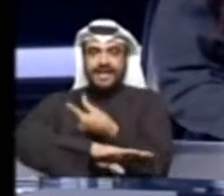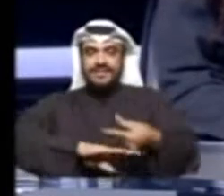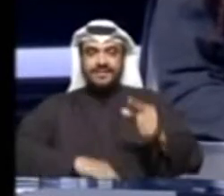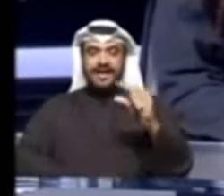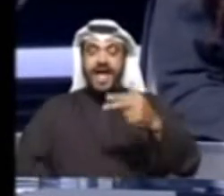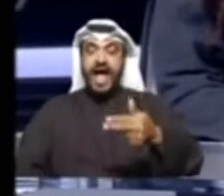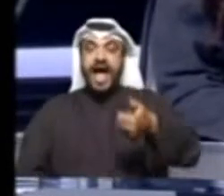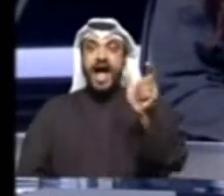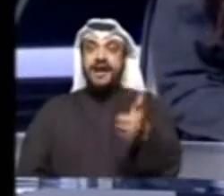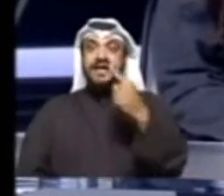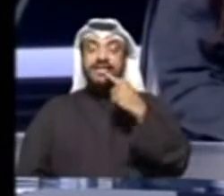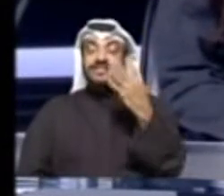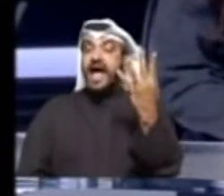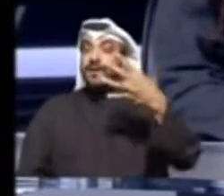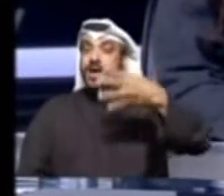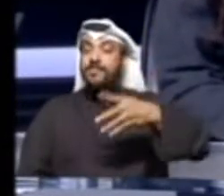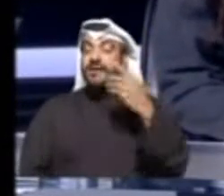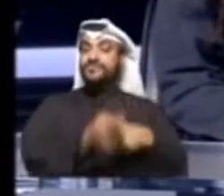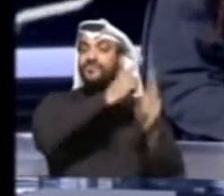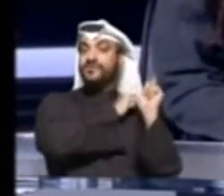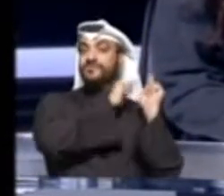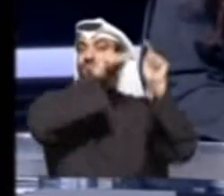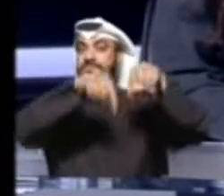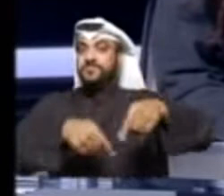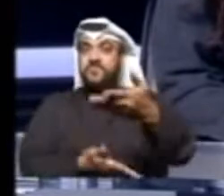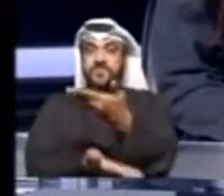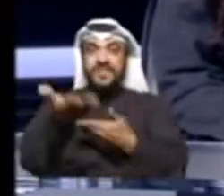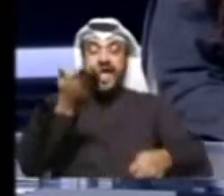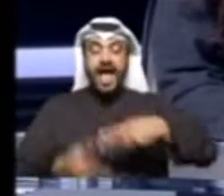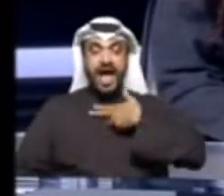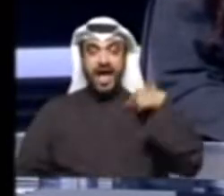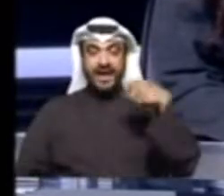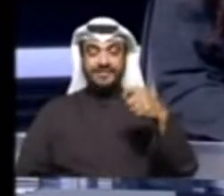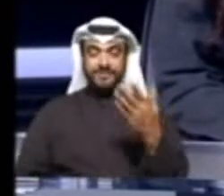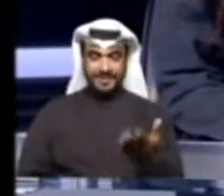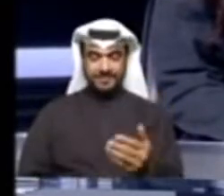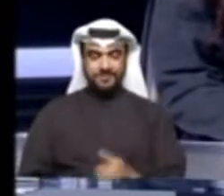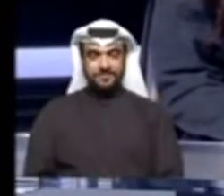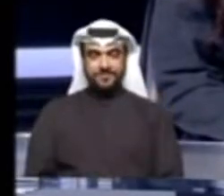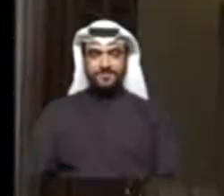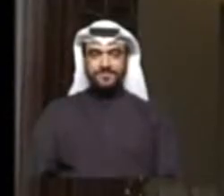عامها 44 منذ تأسيس وإقامة العلاقات الرسمية بينهما.